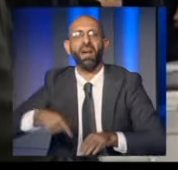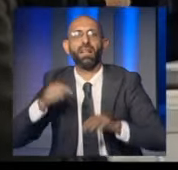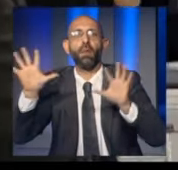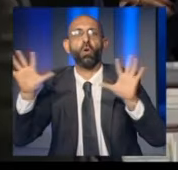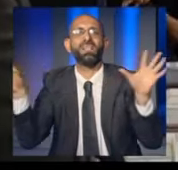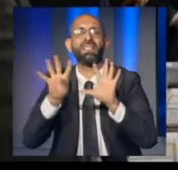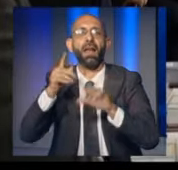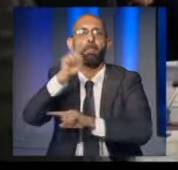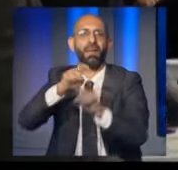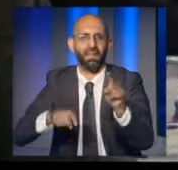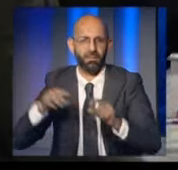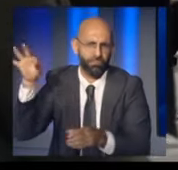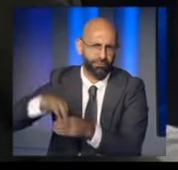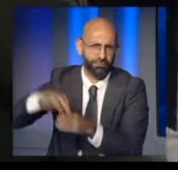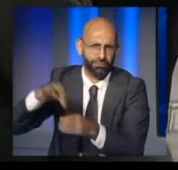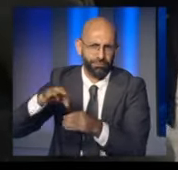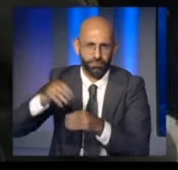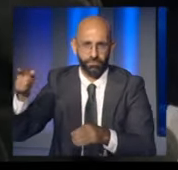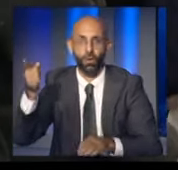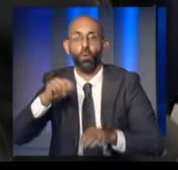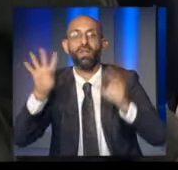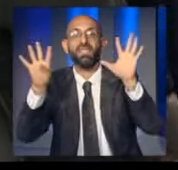61.95% من أصوات الناخبين المشاركين و